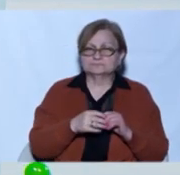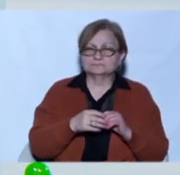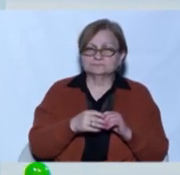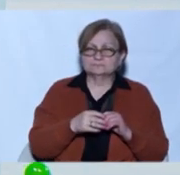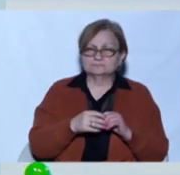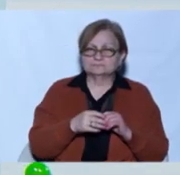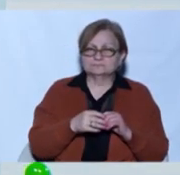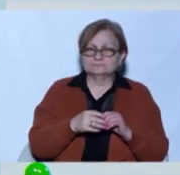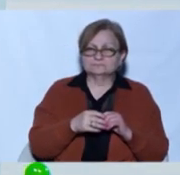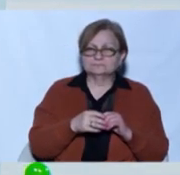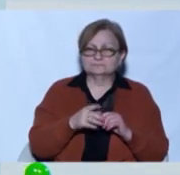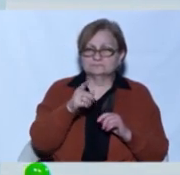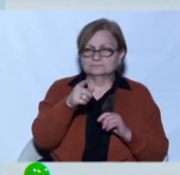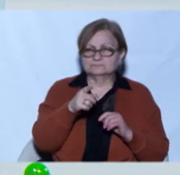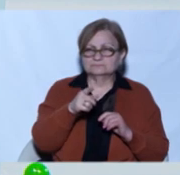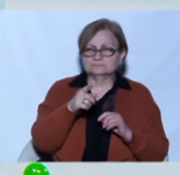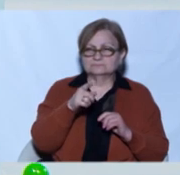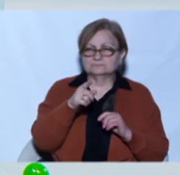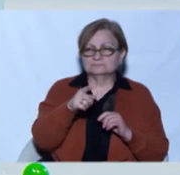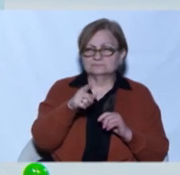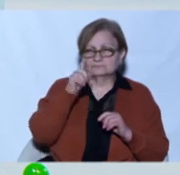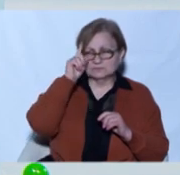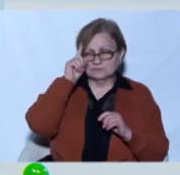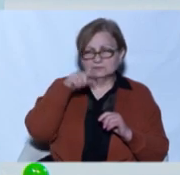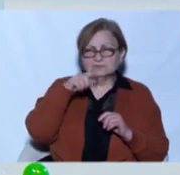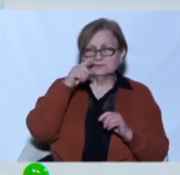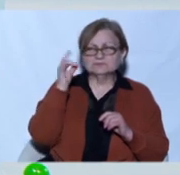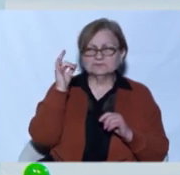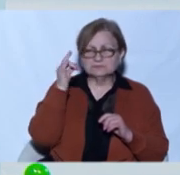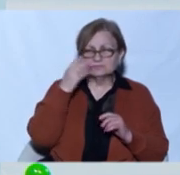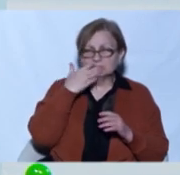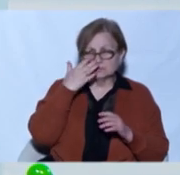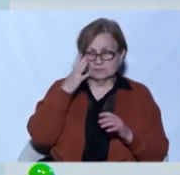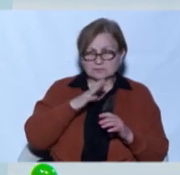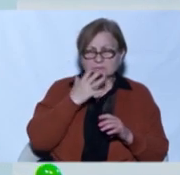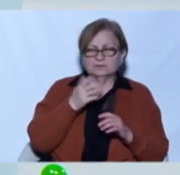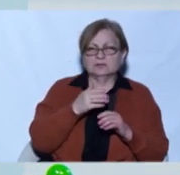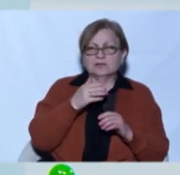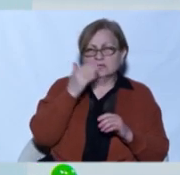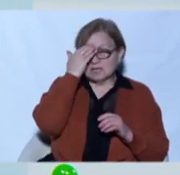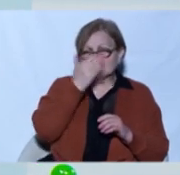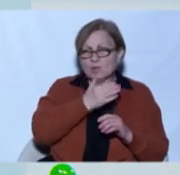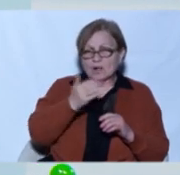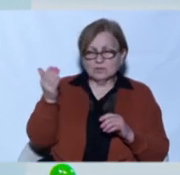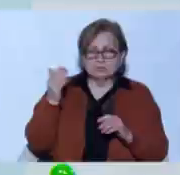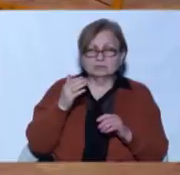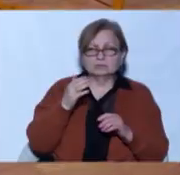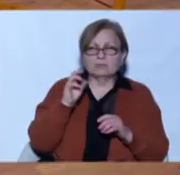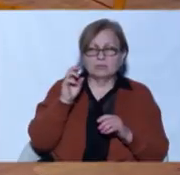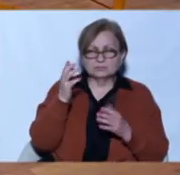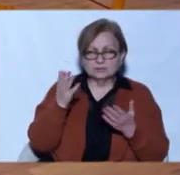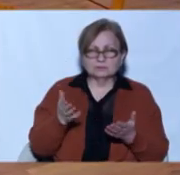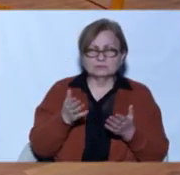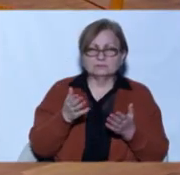ალბათ გადიხართ საზოგადოებას, ცოდნეობას, ისტორიას, ბუნებას და ალბათ